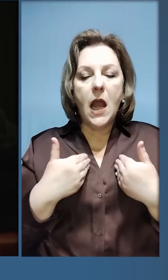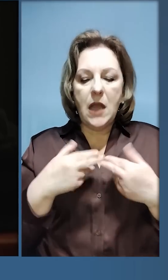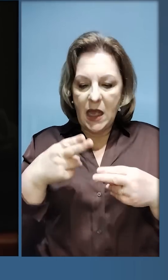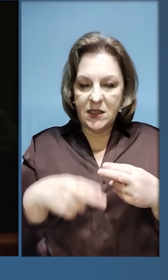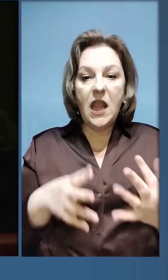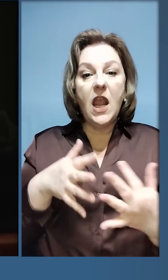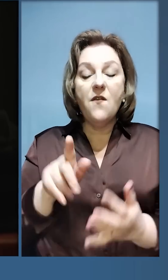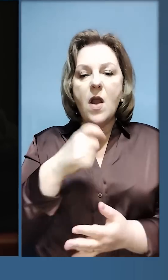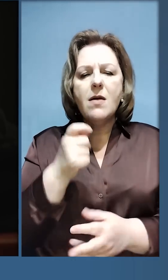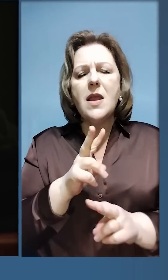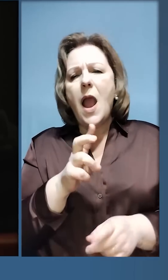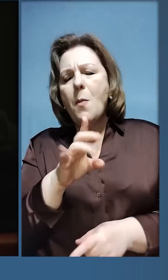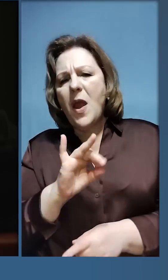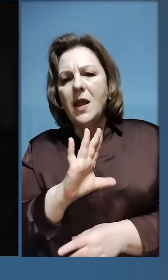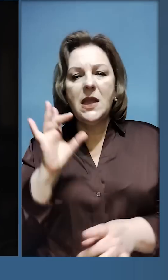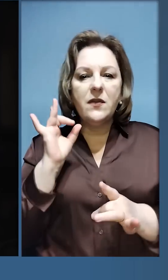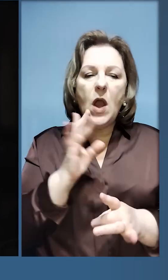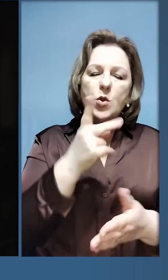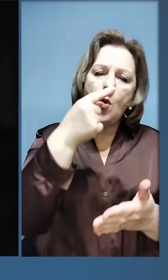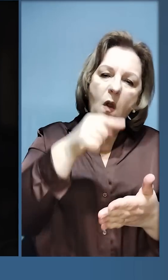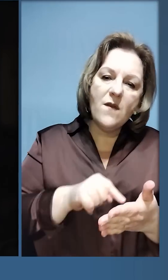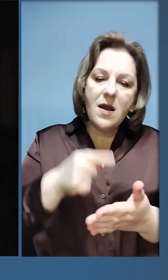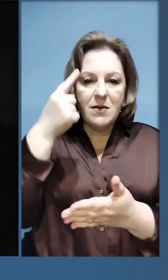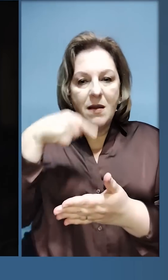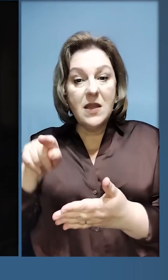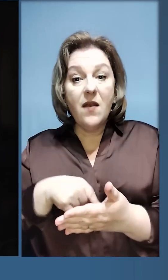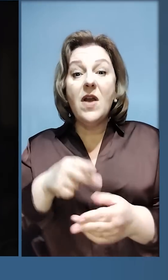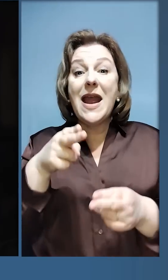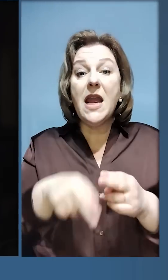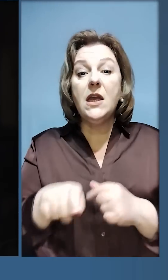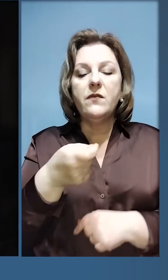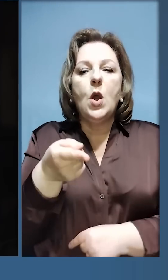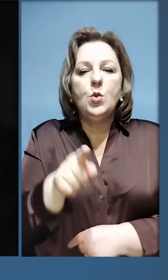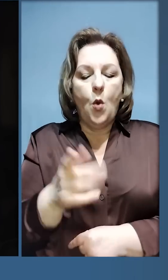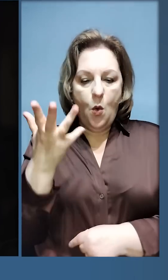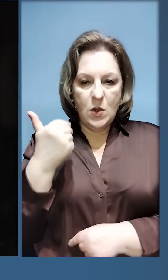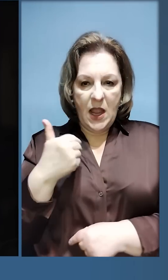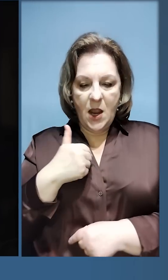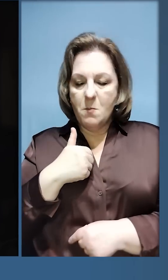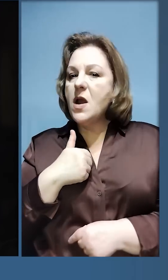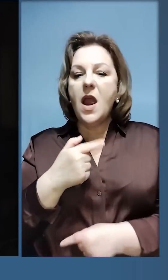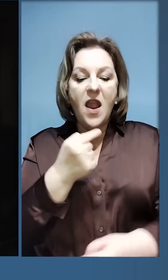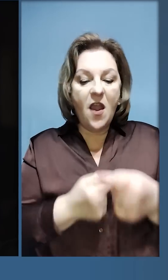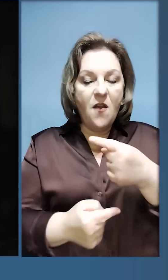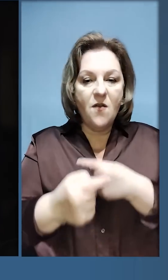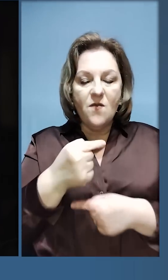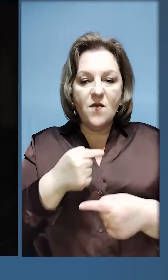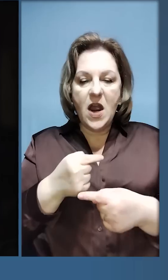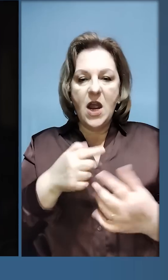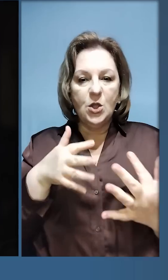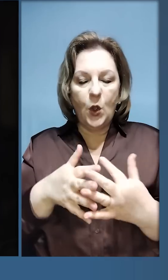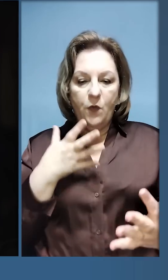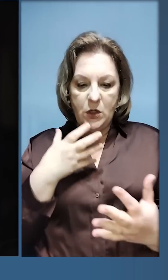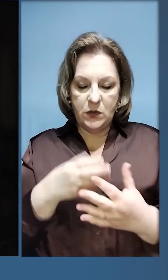нас кінець війни, як би там не звучало, як би хтось вірив або ні, кінець – це тоді, коли ми відвоюємо